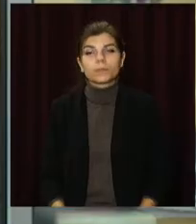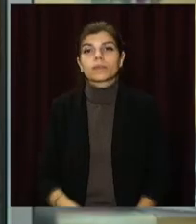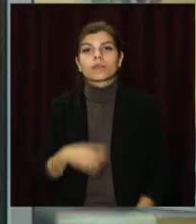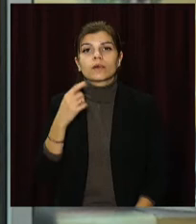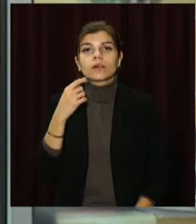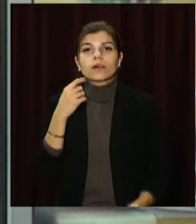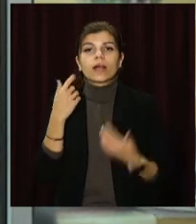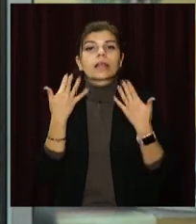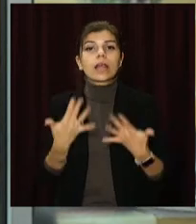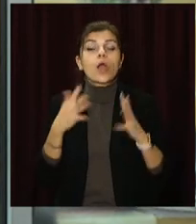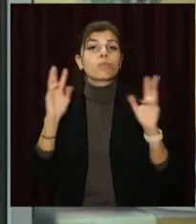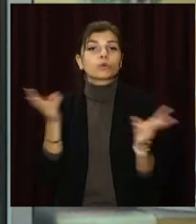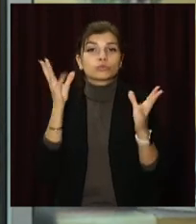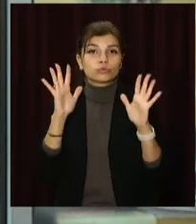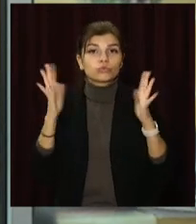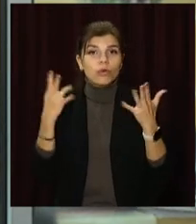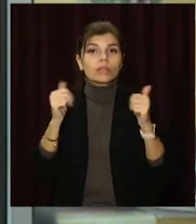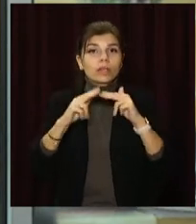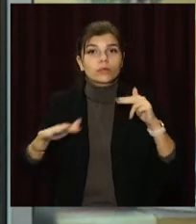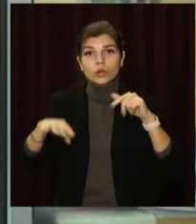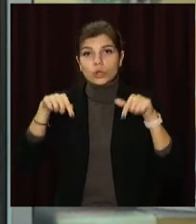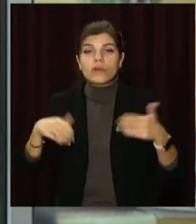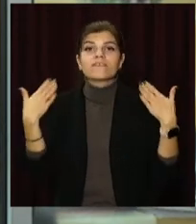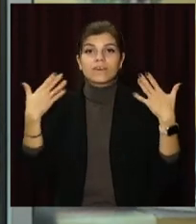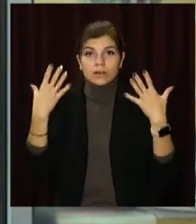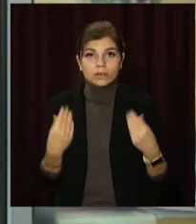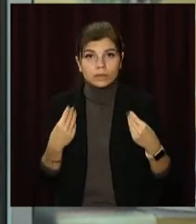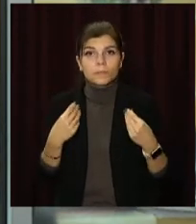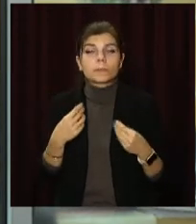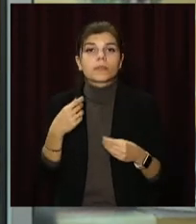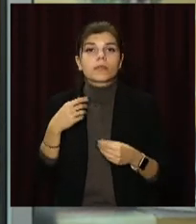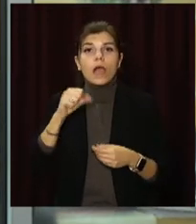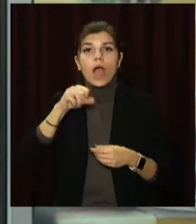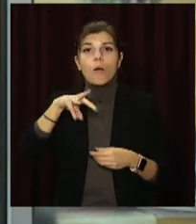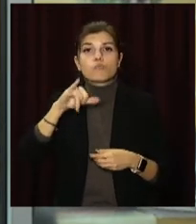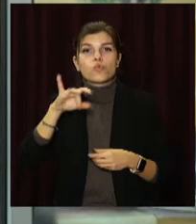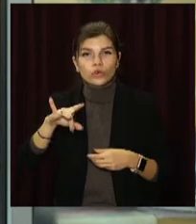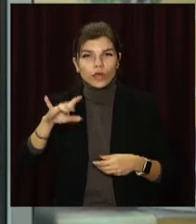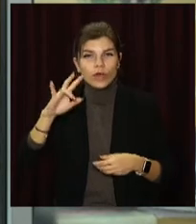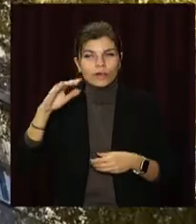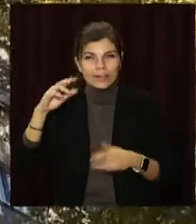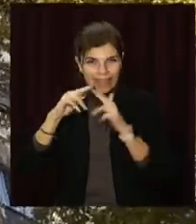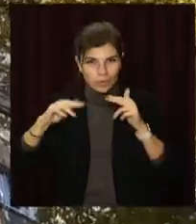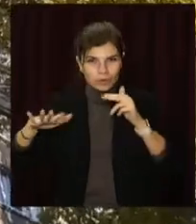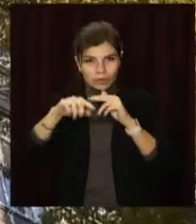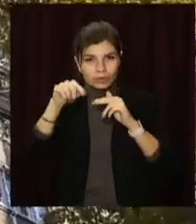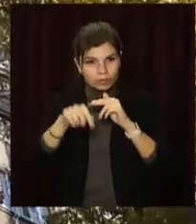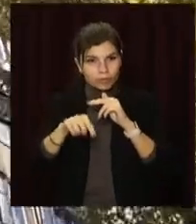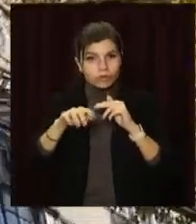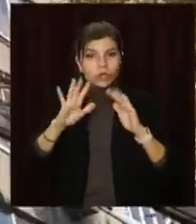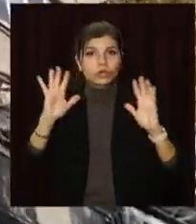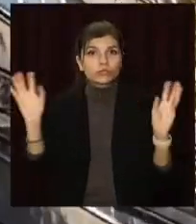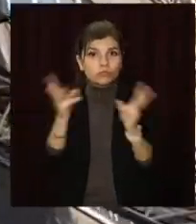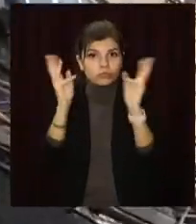Одночасно декілька пожеж сталося на Дніпропетровщині цими вихідними. Зокрема, в Амурнижньо-Дніпровському районі Дніпра у провулку